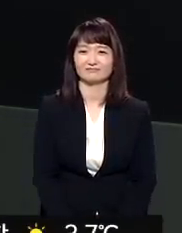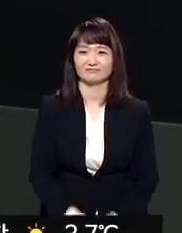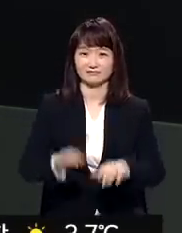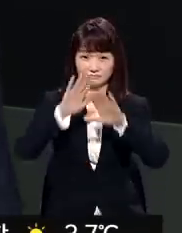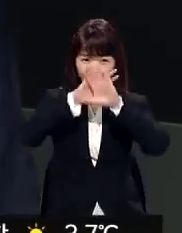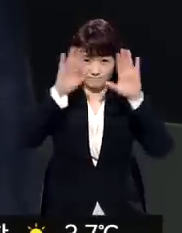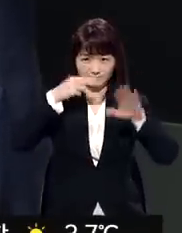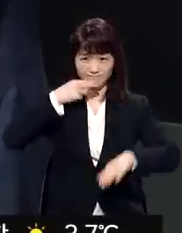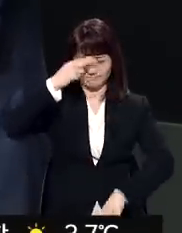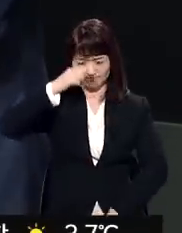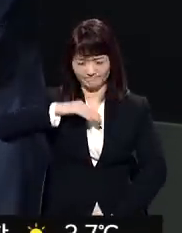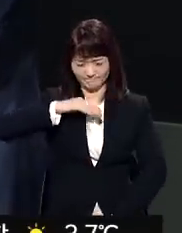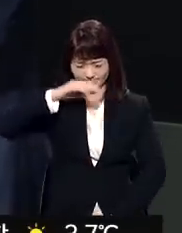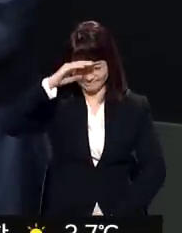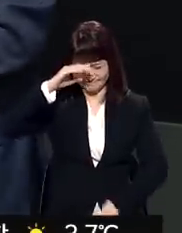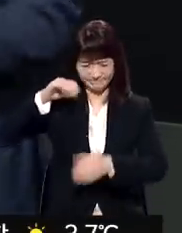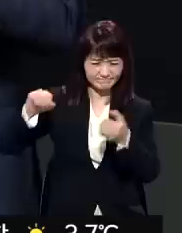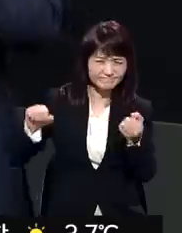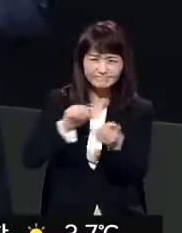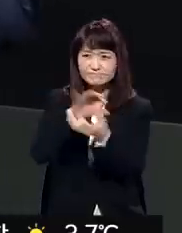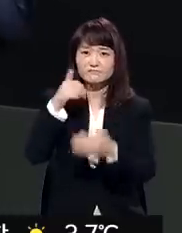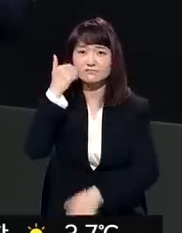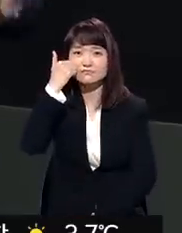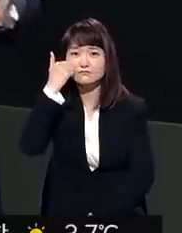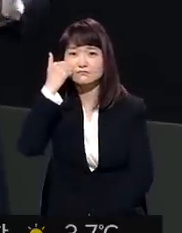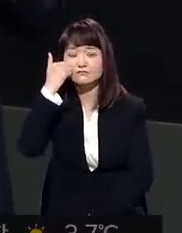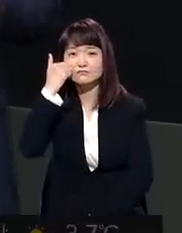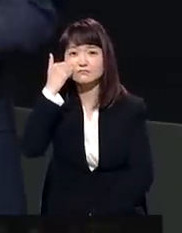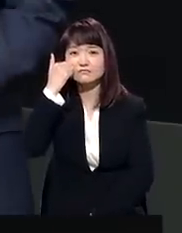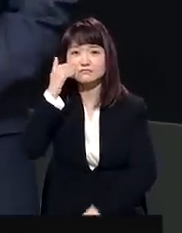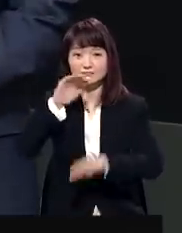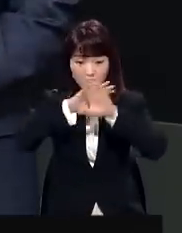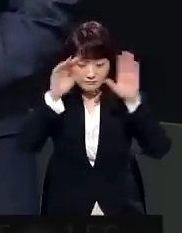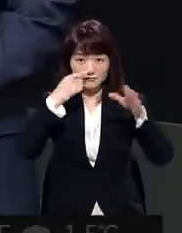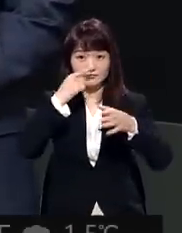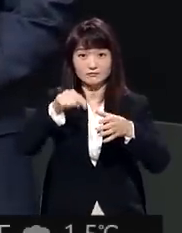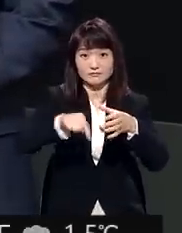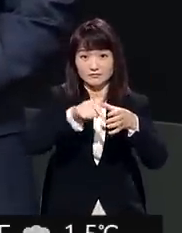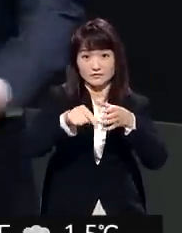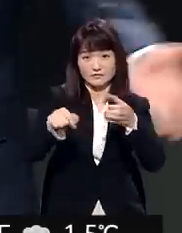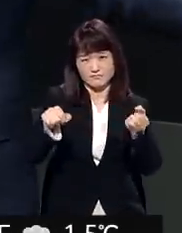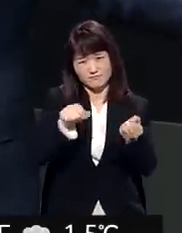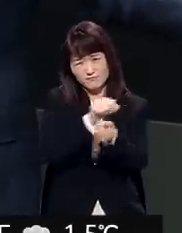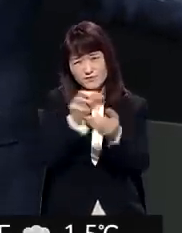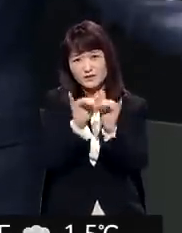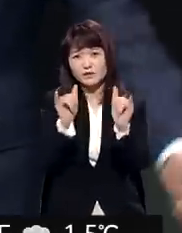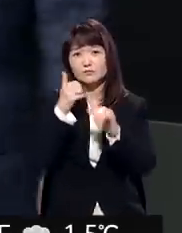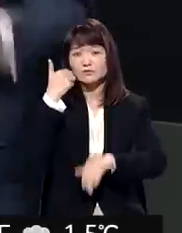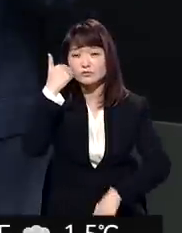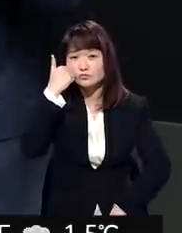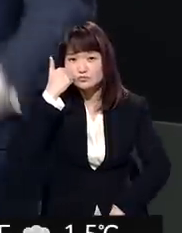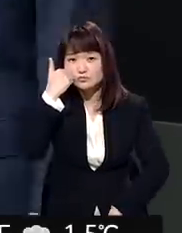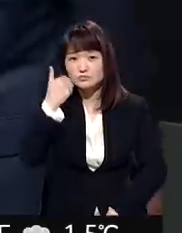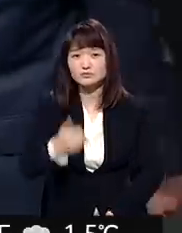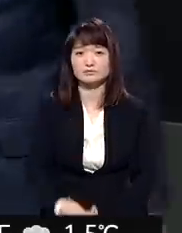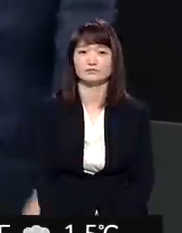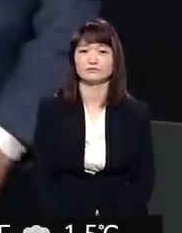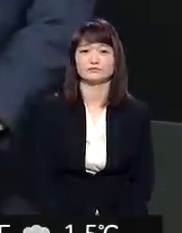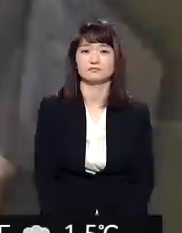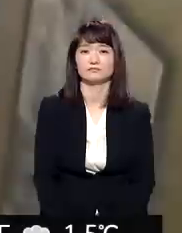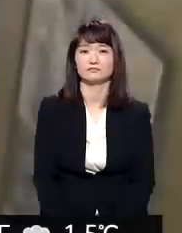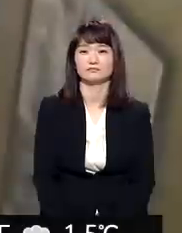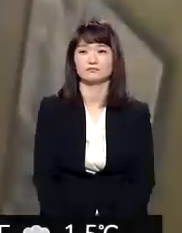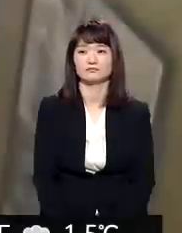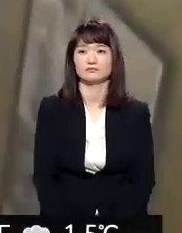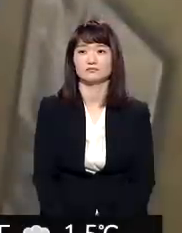대낮 만취난동 누구입니다 자 대낮에 카페에서 난동을 부린 남성들 과연 누구였을까요 함께 보시죠